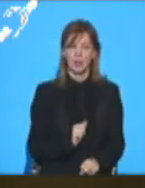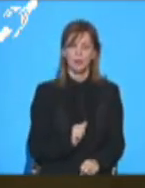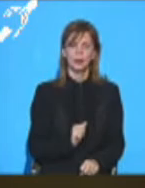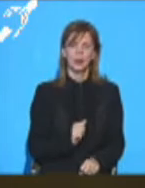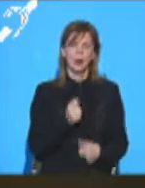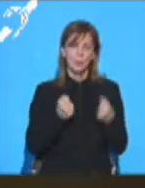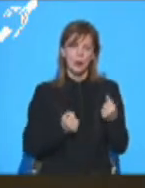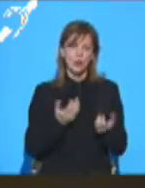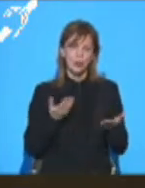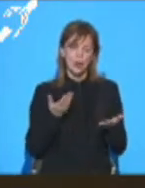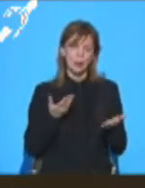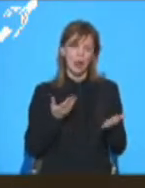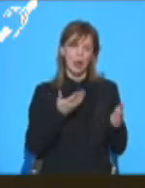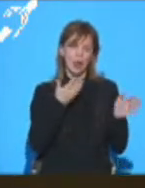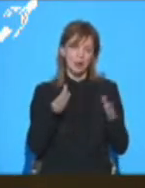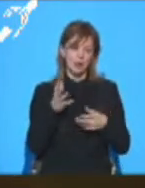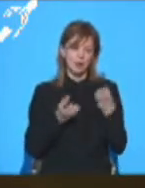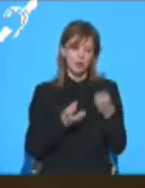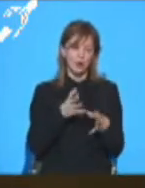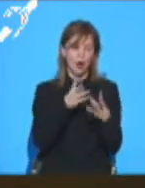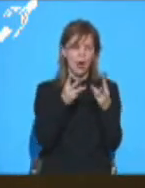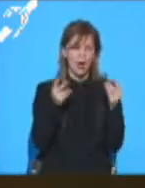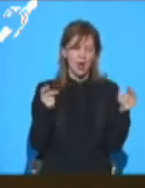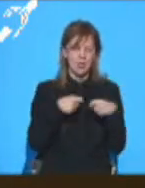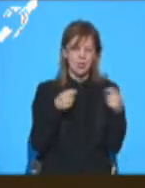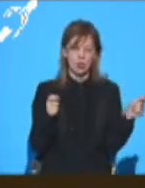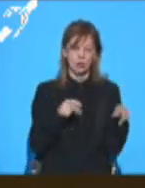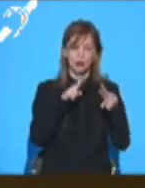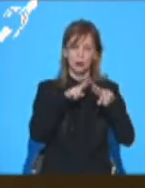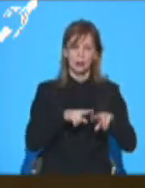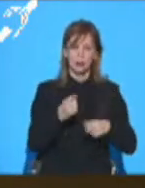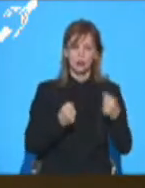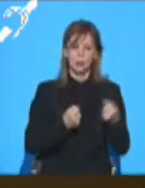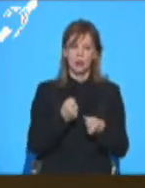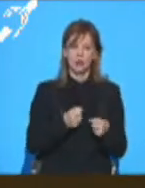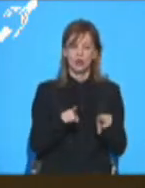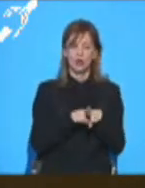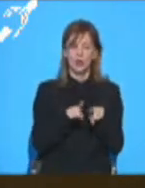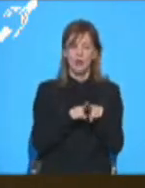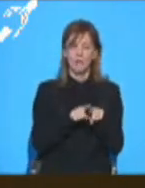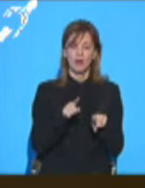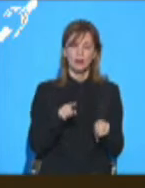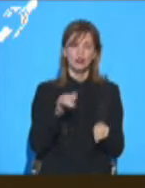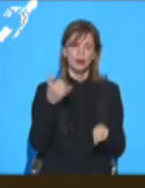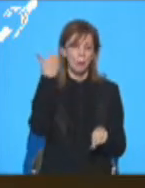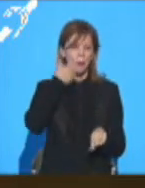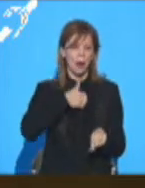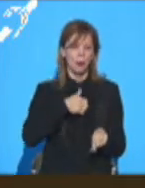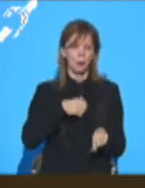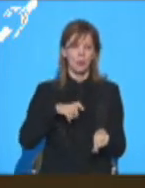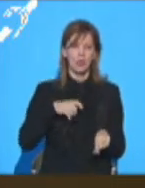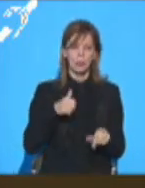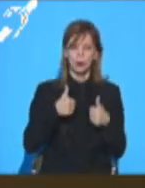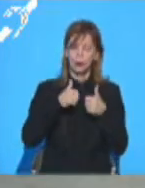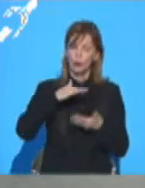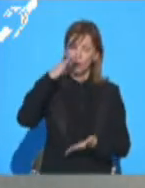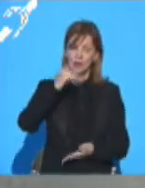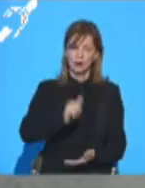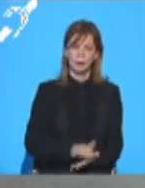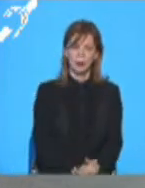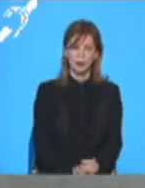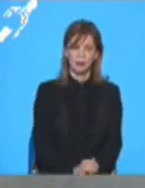la care a pornit incendiul s-a făcut scrum și celelalte mașini au fost distruse, iar pagubele sunt însemnate. Mașina a venit din